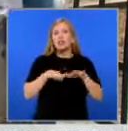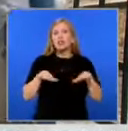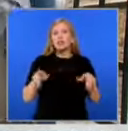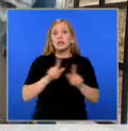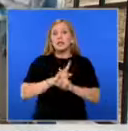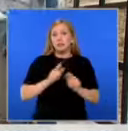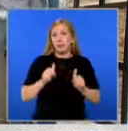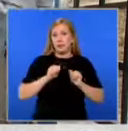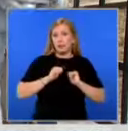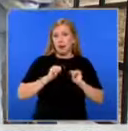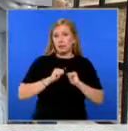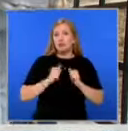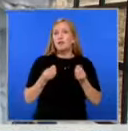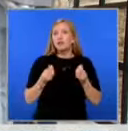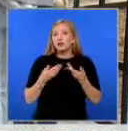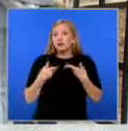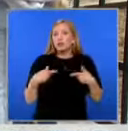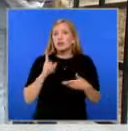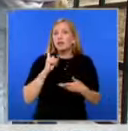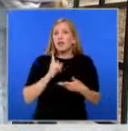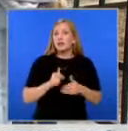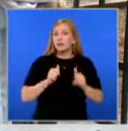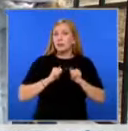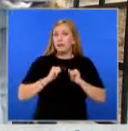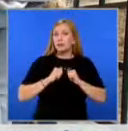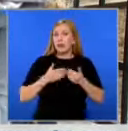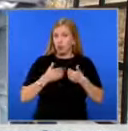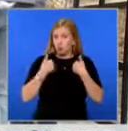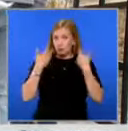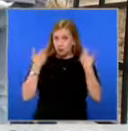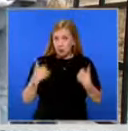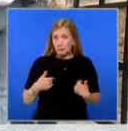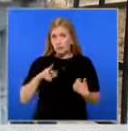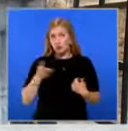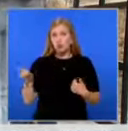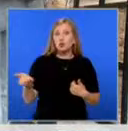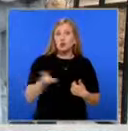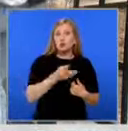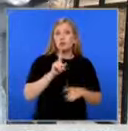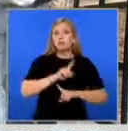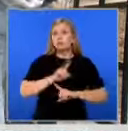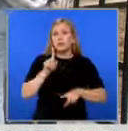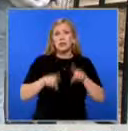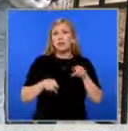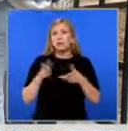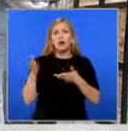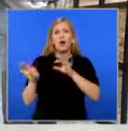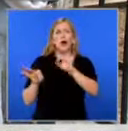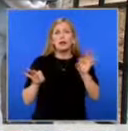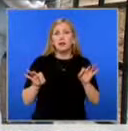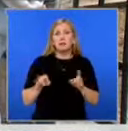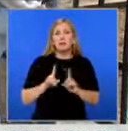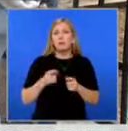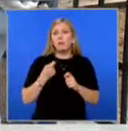опазват казват всъщност че ние трябва да пазим както себе си така и останалите независимо къде сме и какво